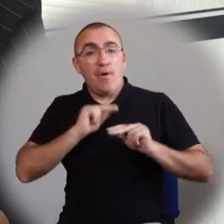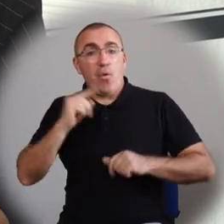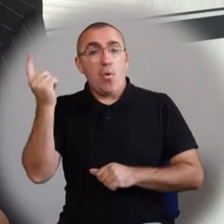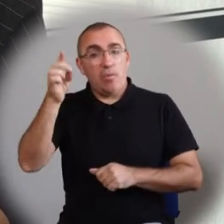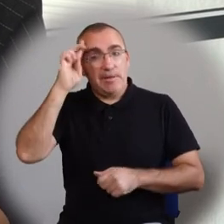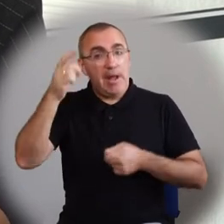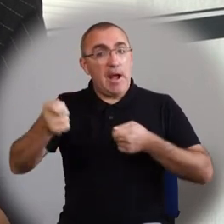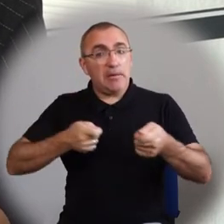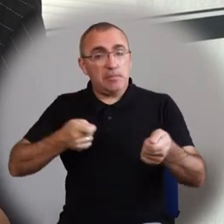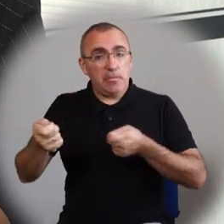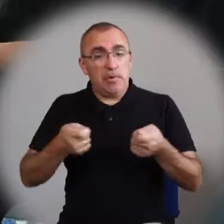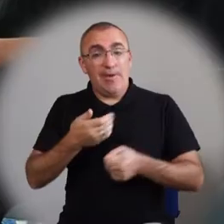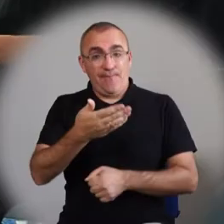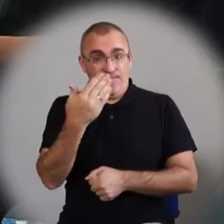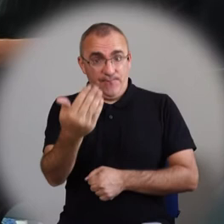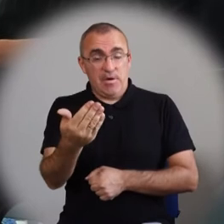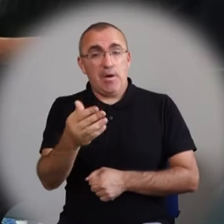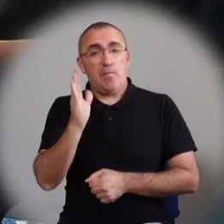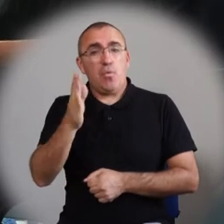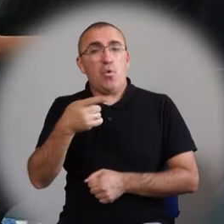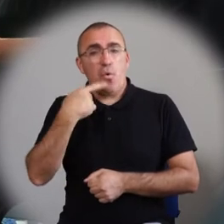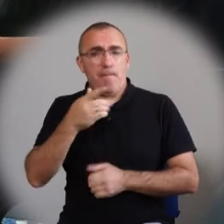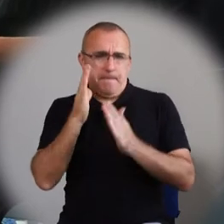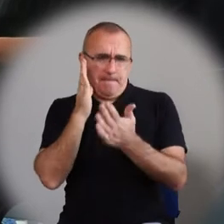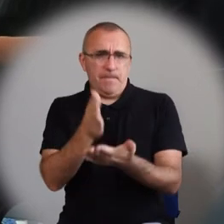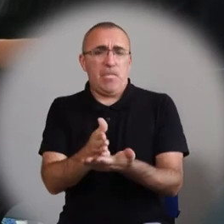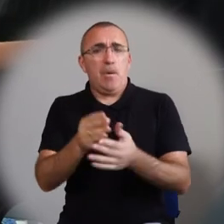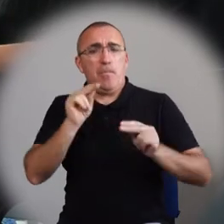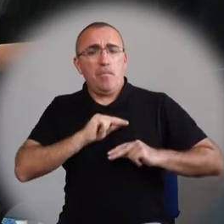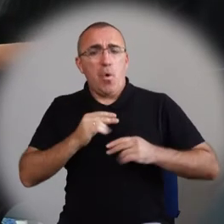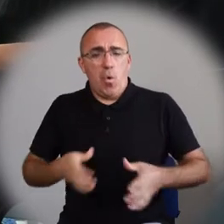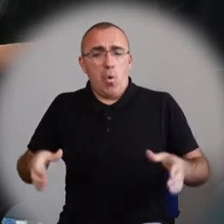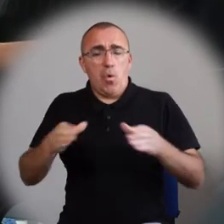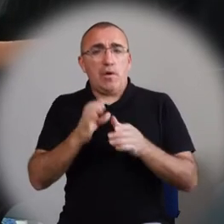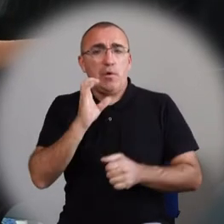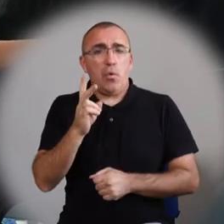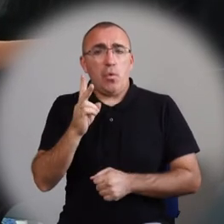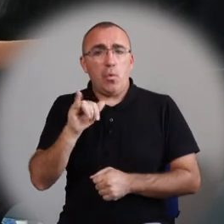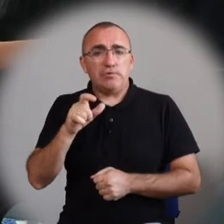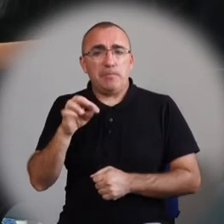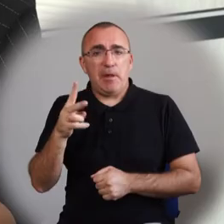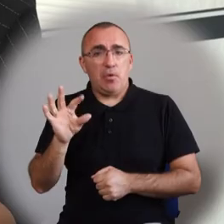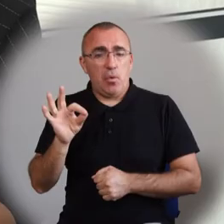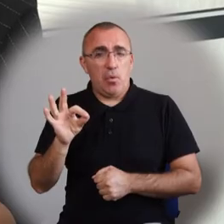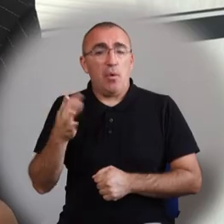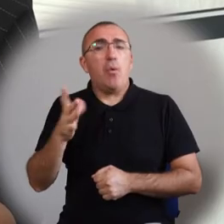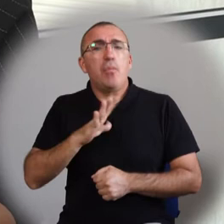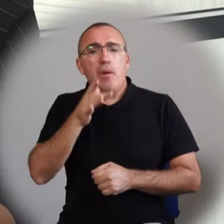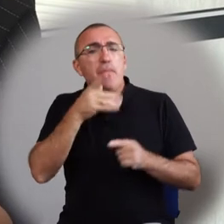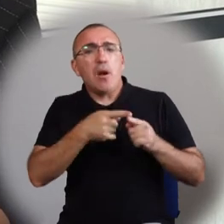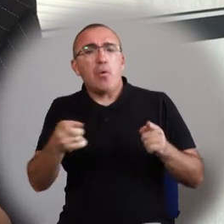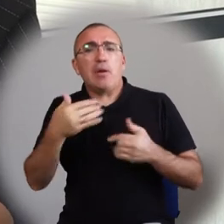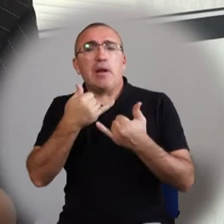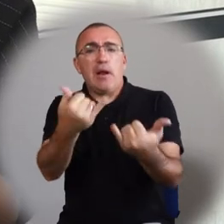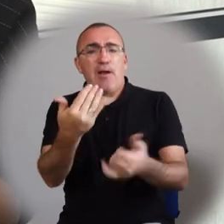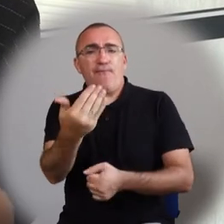працювали в обласній державній адміністрації. Тобто ви, будемо говорити прямо, працювали в команді Сергія Кузьменка. Який це був період